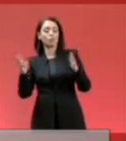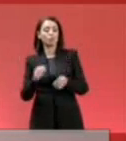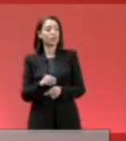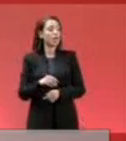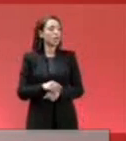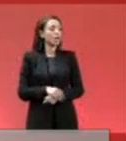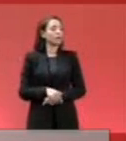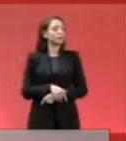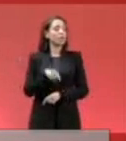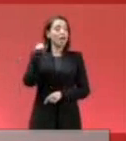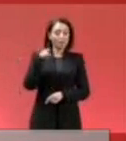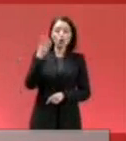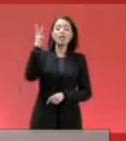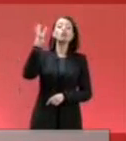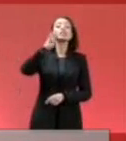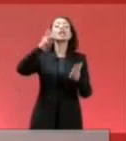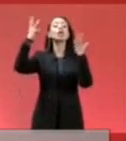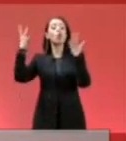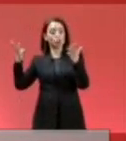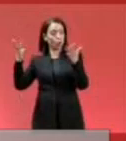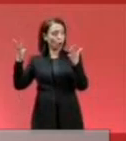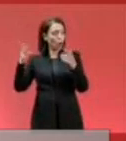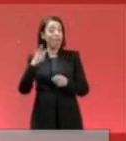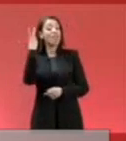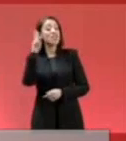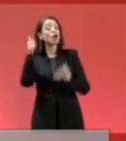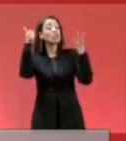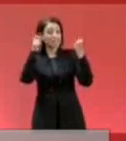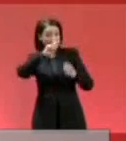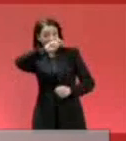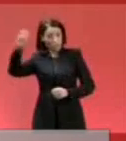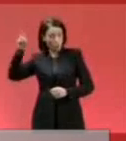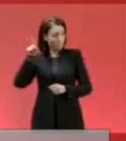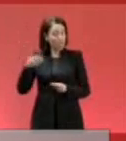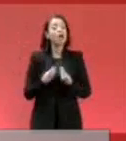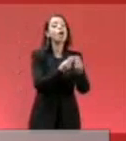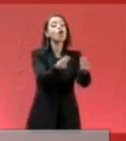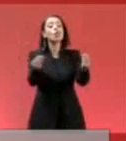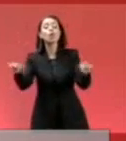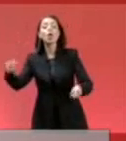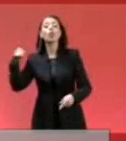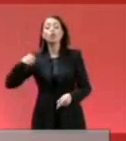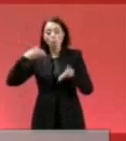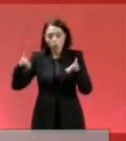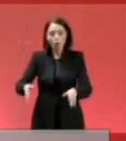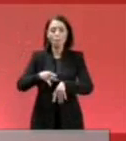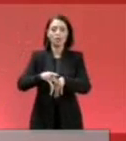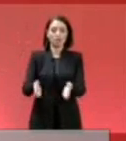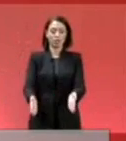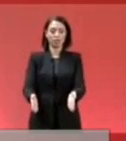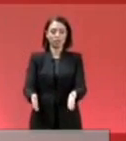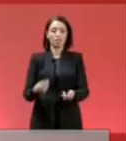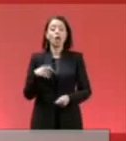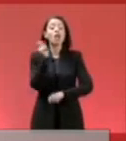Και από αυτά τα 348, τα 260 εκατομμύρια δόθηκαν στο Δήμο της Πάτρας για